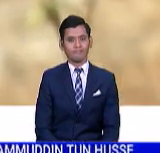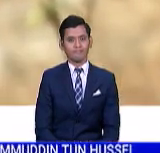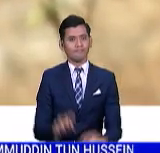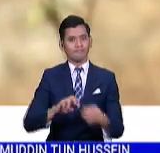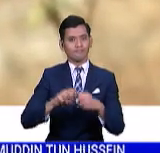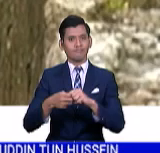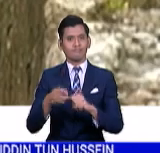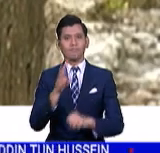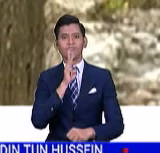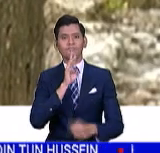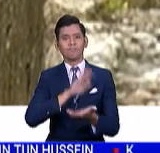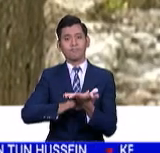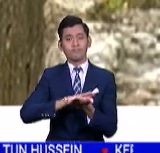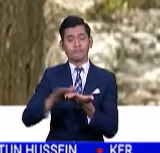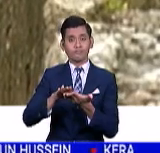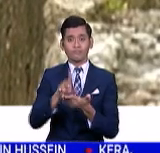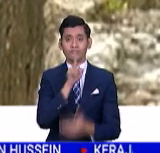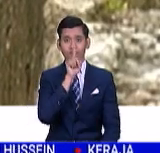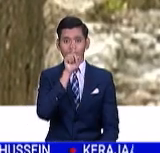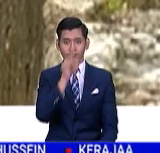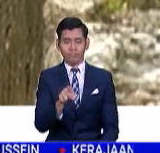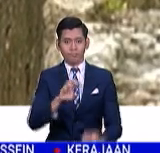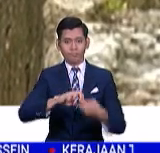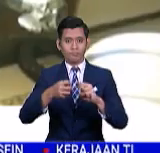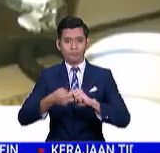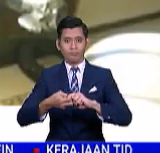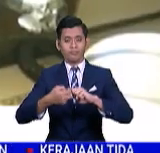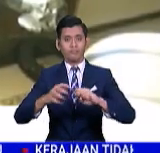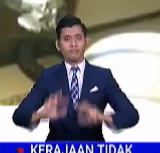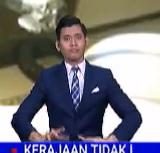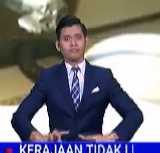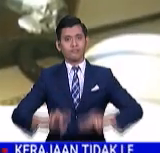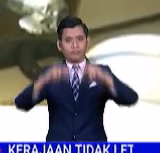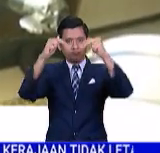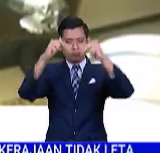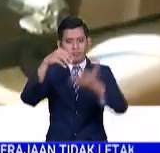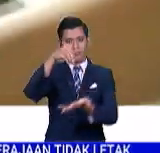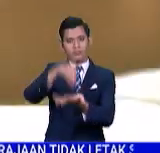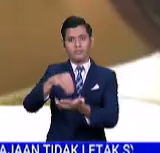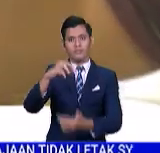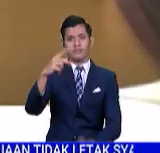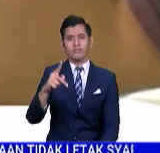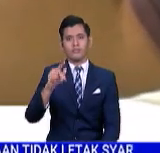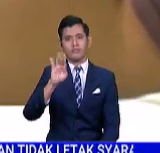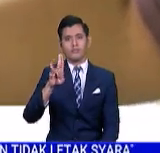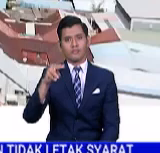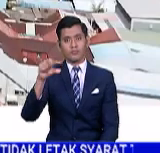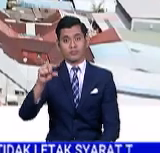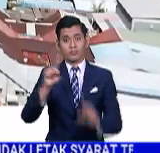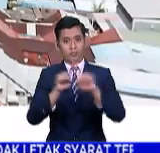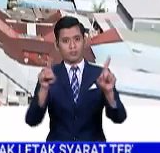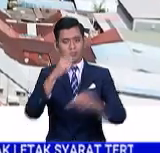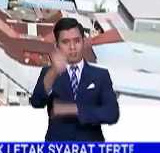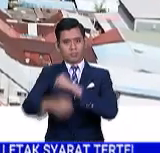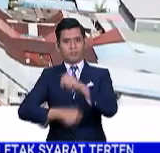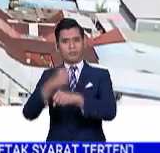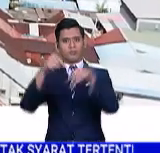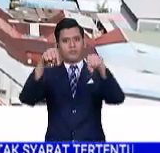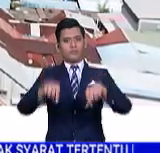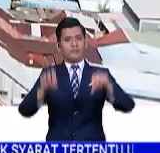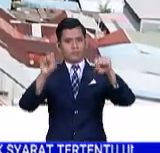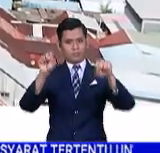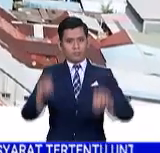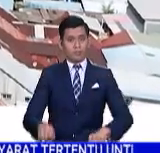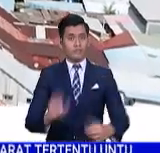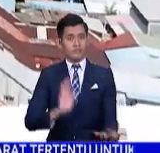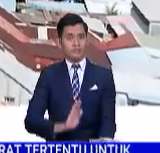Masalah bekalan air bersih salah satu isu pembangunan di Kabong sejak berdekad lamanya. Namun tahun ini ia dapat